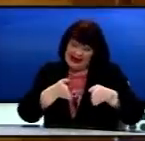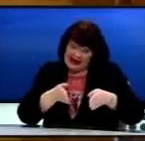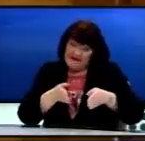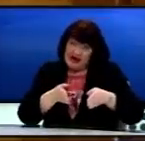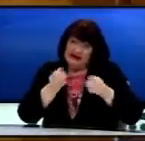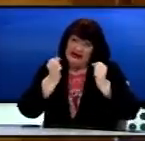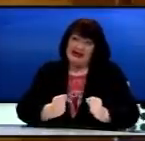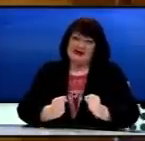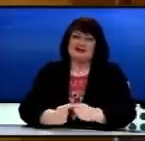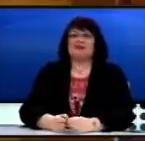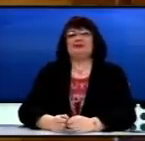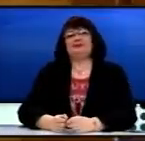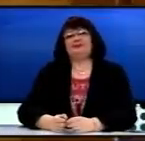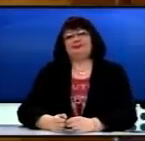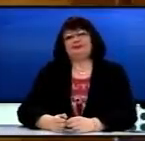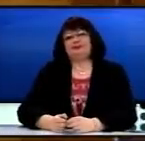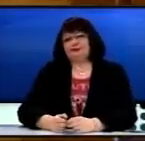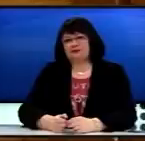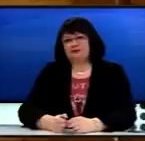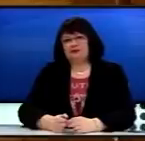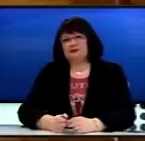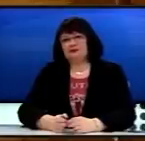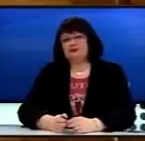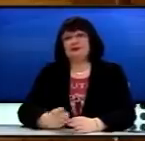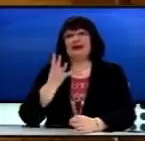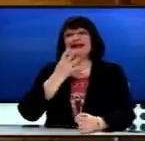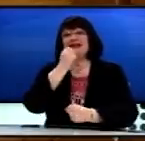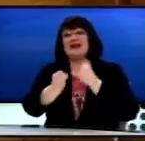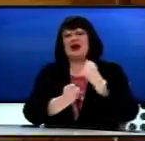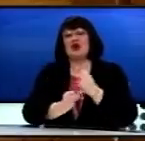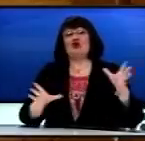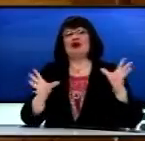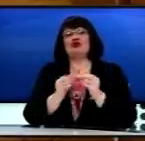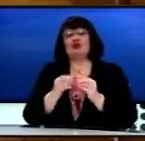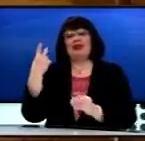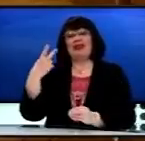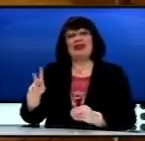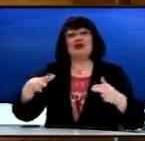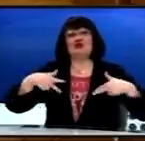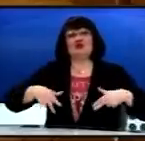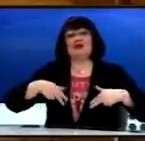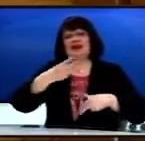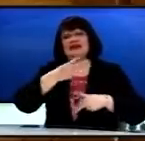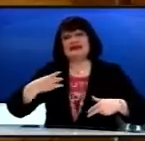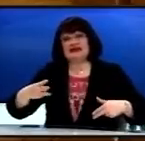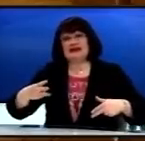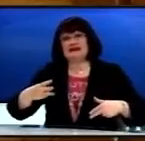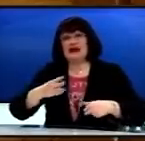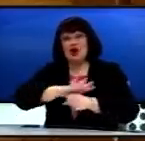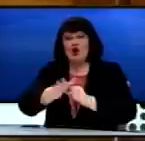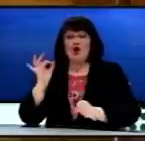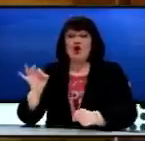ΜΕΘ. Αυτά συνέβαιναν, κύριε Τσίπρα, για 4 χρόνια. Επί δικιά σας διακυβέρνησης και χωρίς